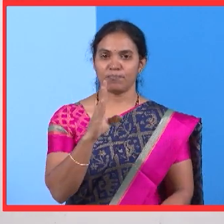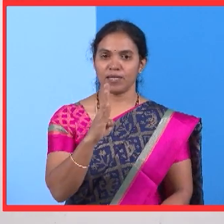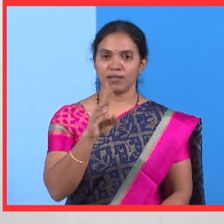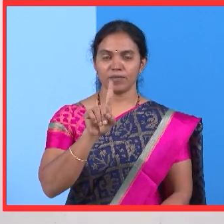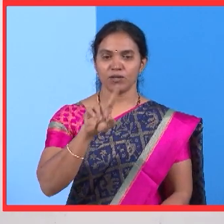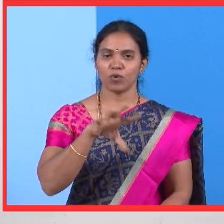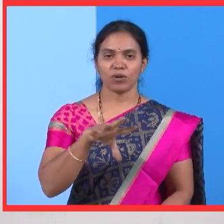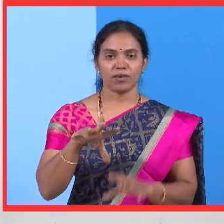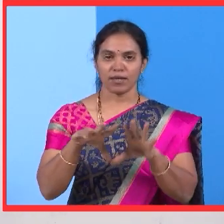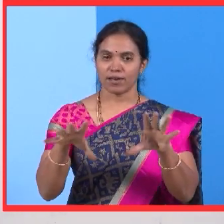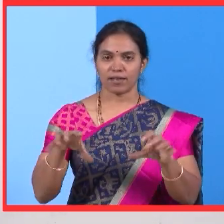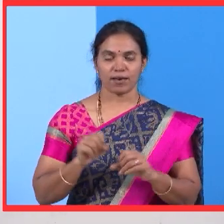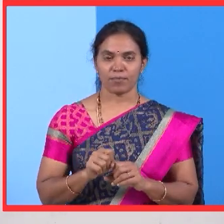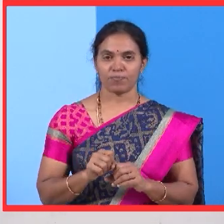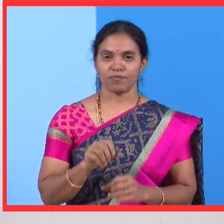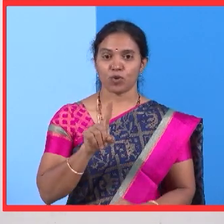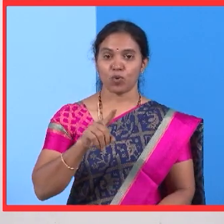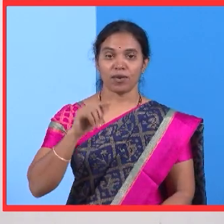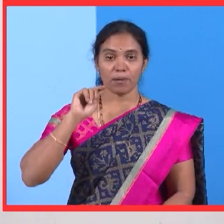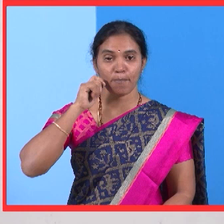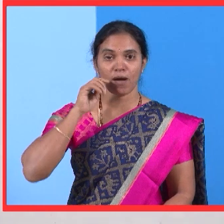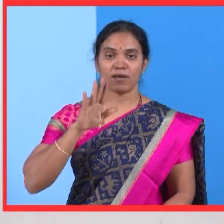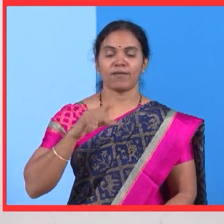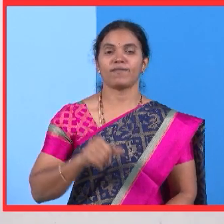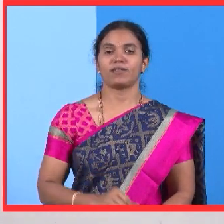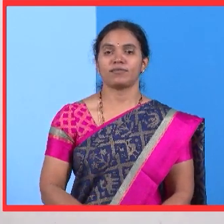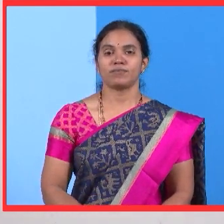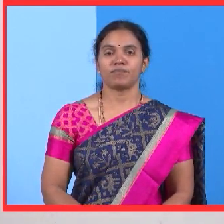இங்கே ஒரு மாணவன் அவனுடைய கல்லூரியிலிருந்து